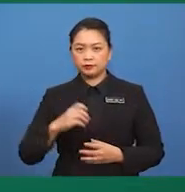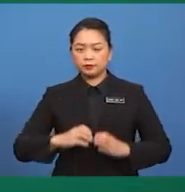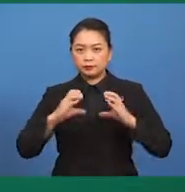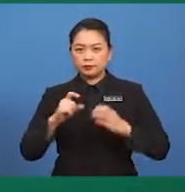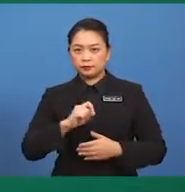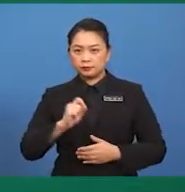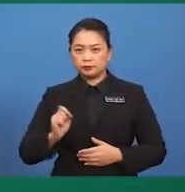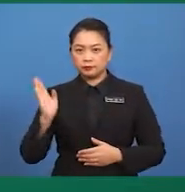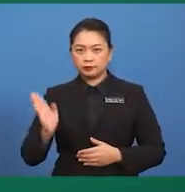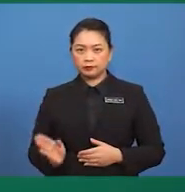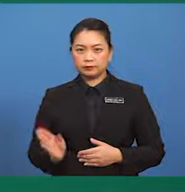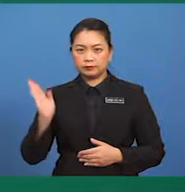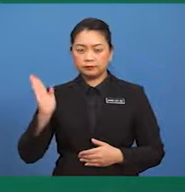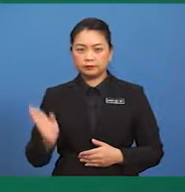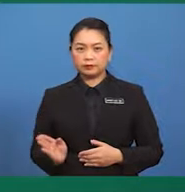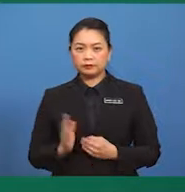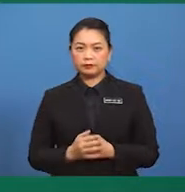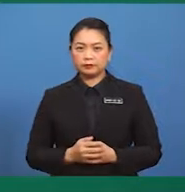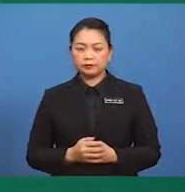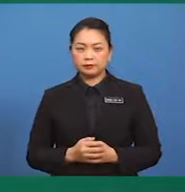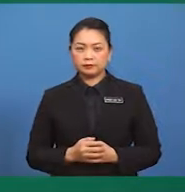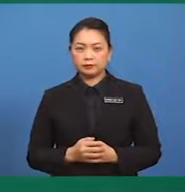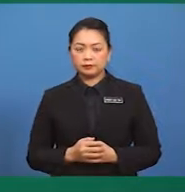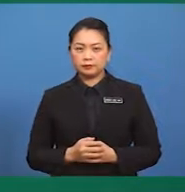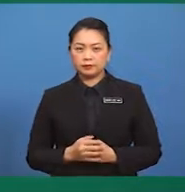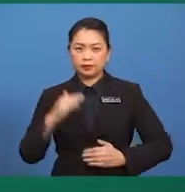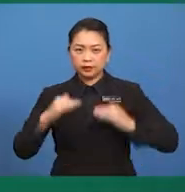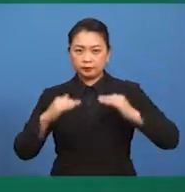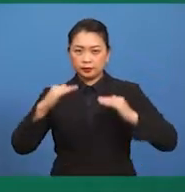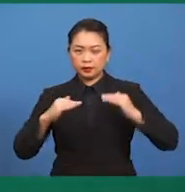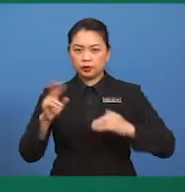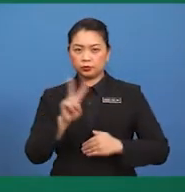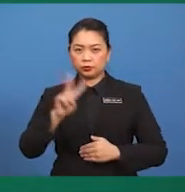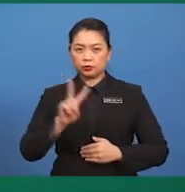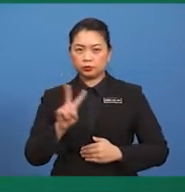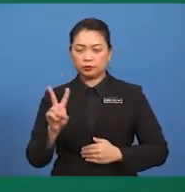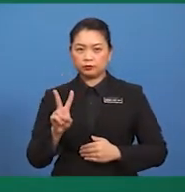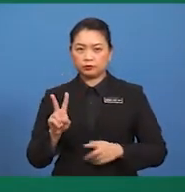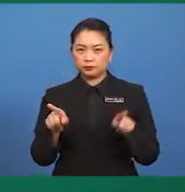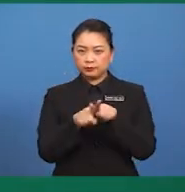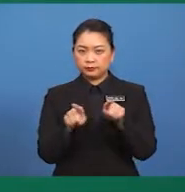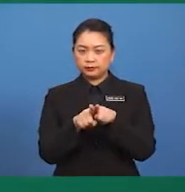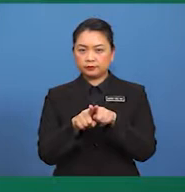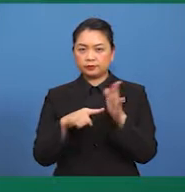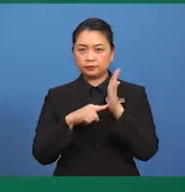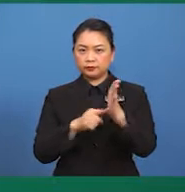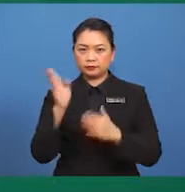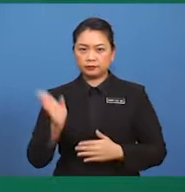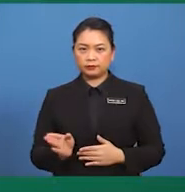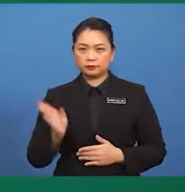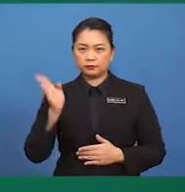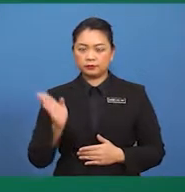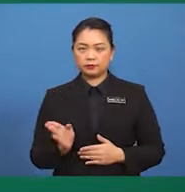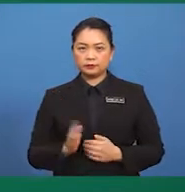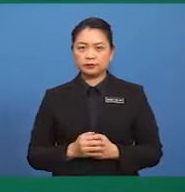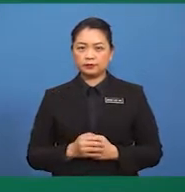hutang ragu RM2,500. Kita imbangkan kedua-dua akaun tersebut seperti yang ditunjukkan. Bagi akhir